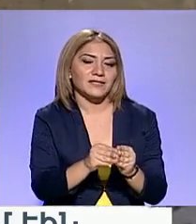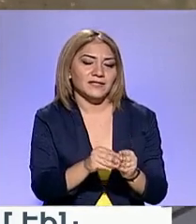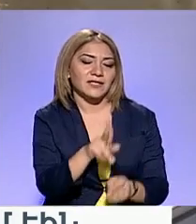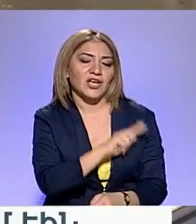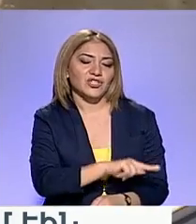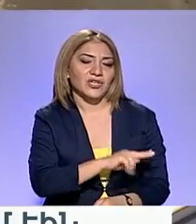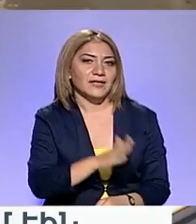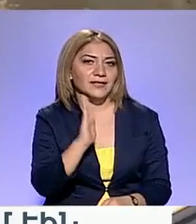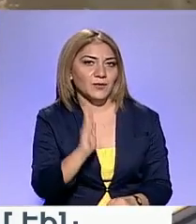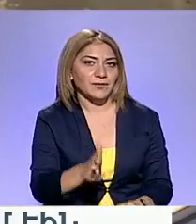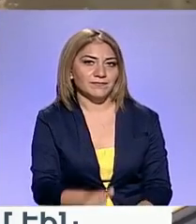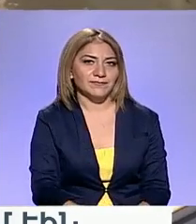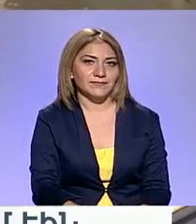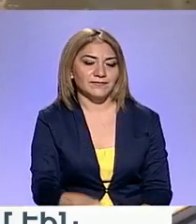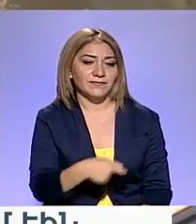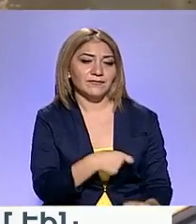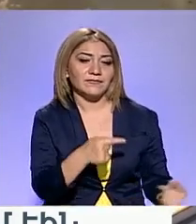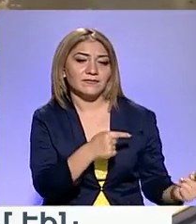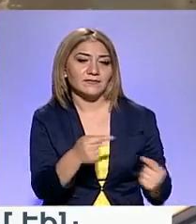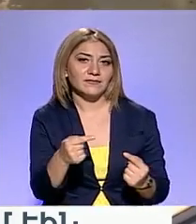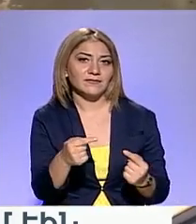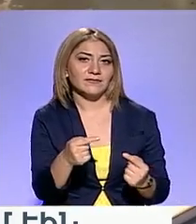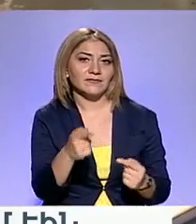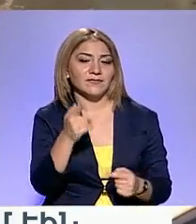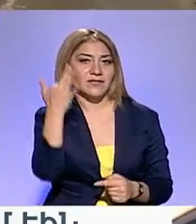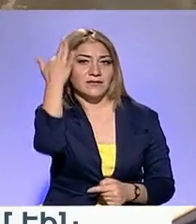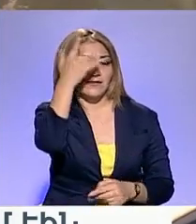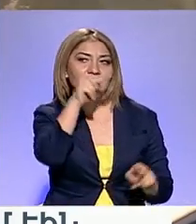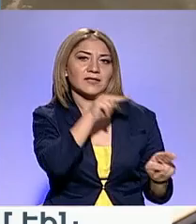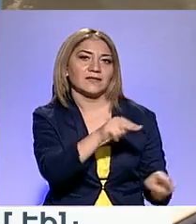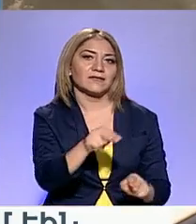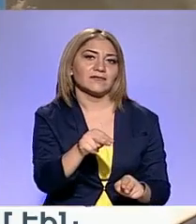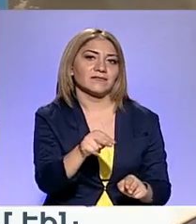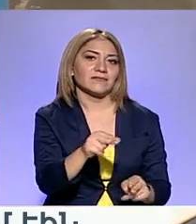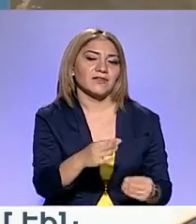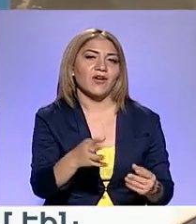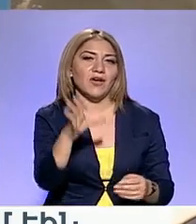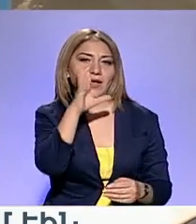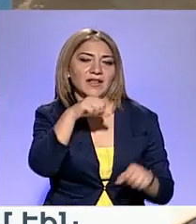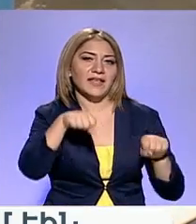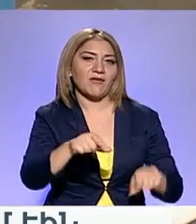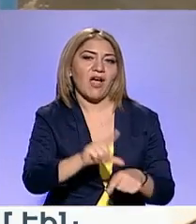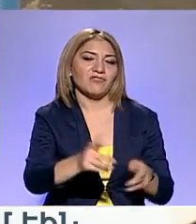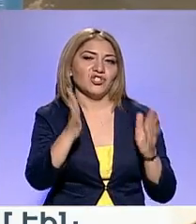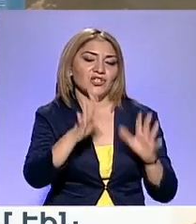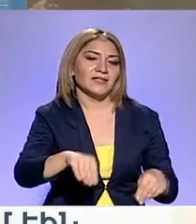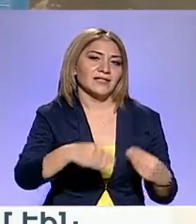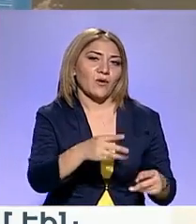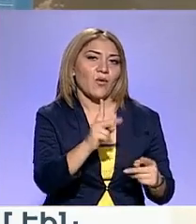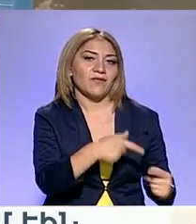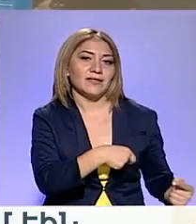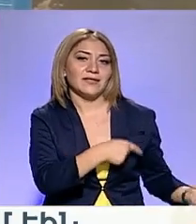պետք է օգտագործենք, ընդ որում ընդդիմադիր ուժերի նախատեսում ենք վերահսկիչ լծակներ տրամադրել քաղաքապետարանով, որպեսզի